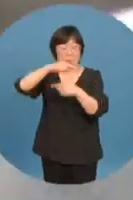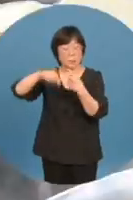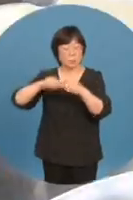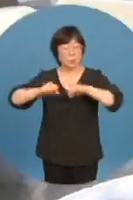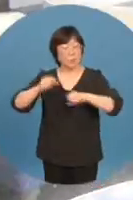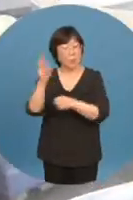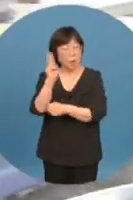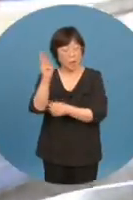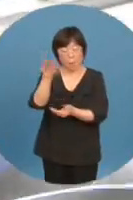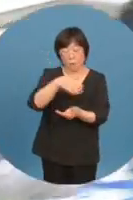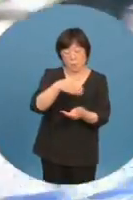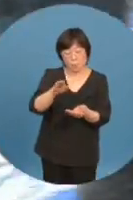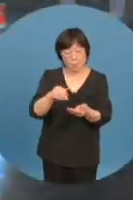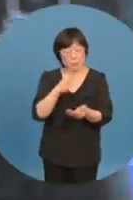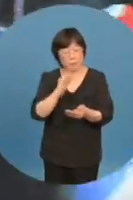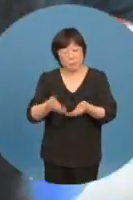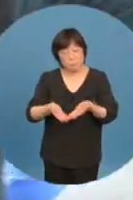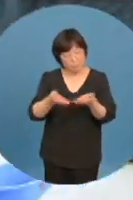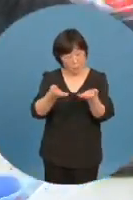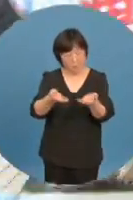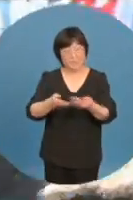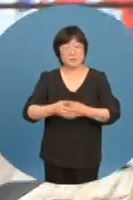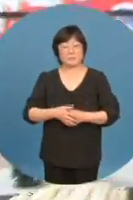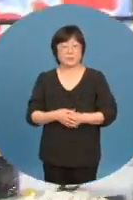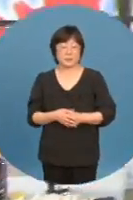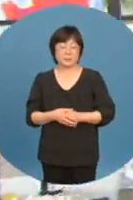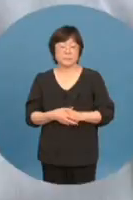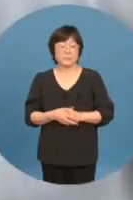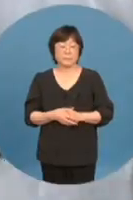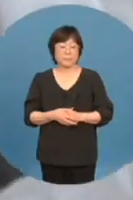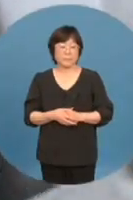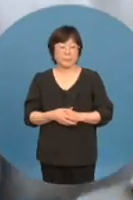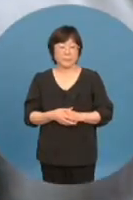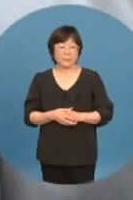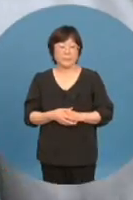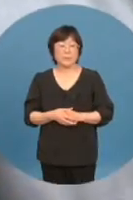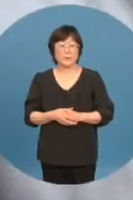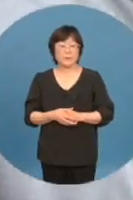わかめをしゃぶしゃぶにしてもてなします。